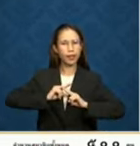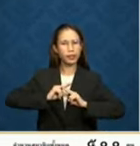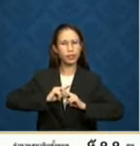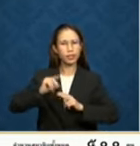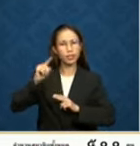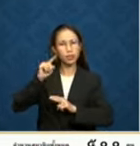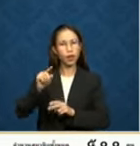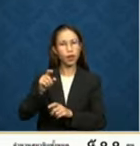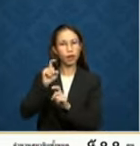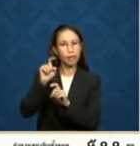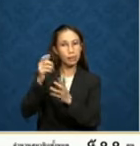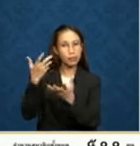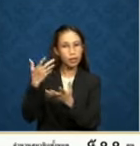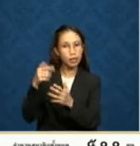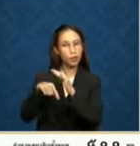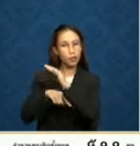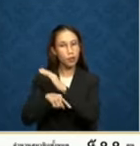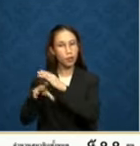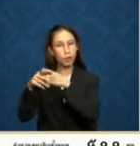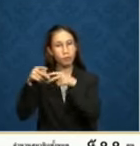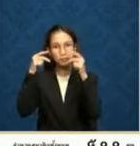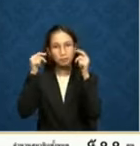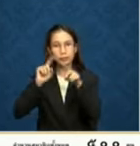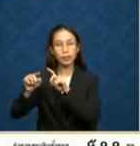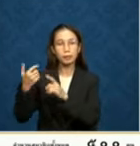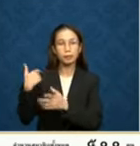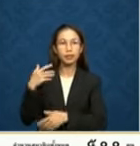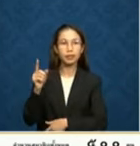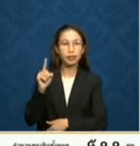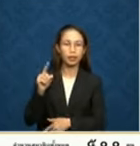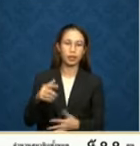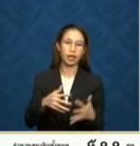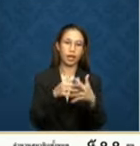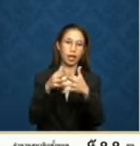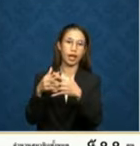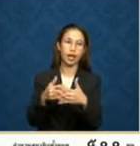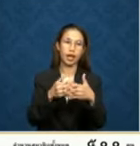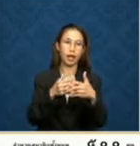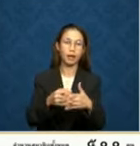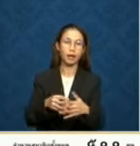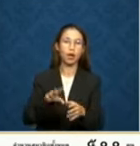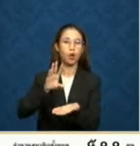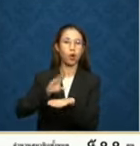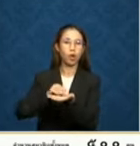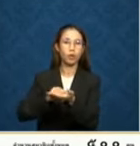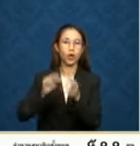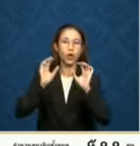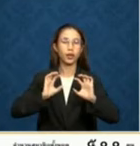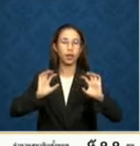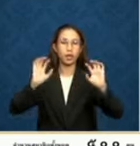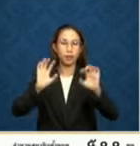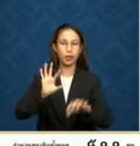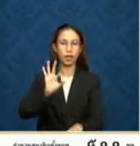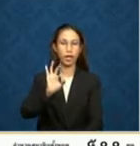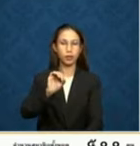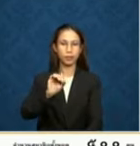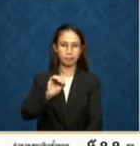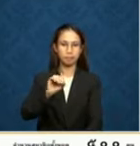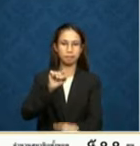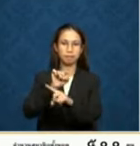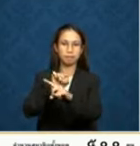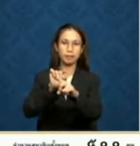ัหอเป่าสหราชาอนาจั์ครับ ข้อมูลรดของเขา 90% อยู่บ Public Cloud